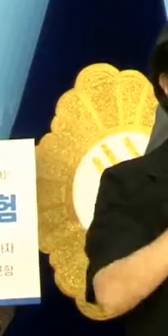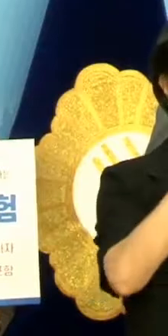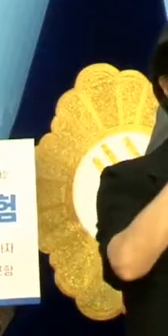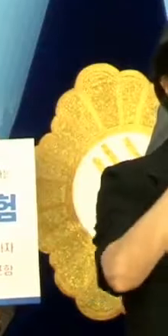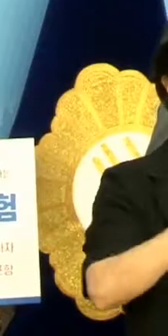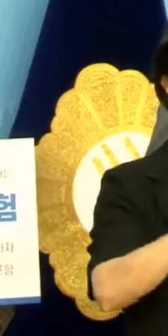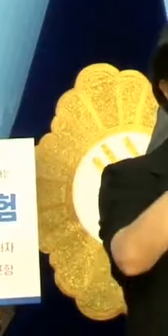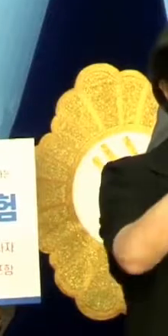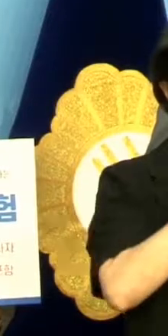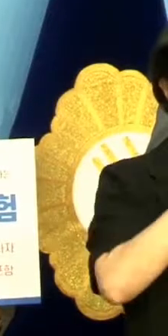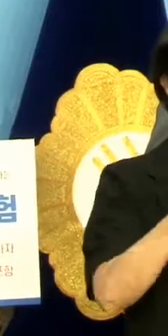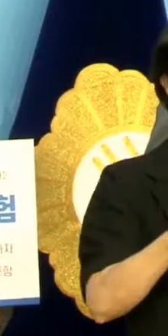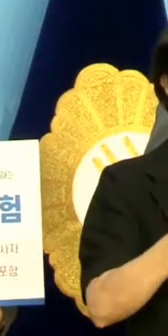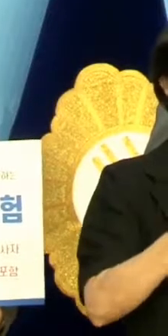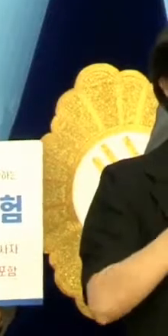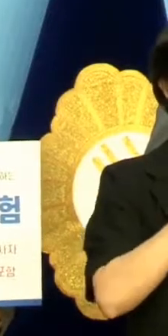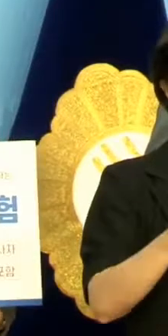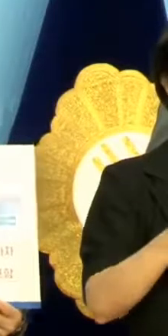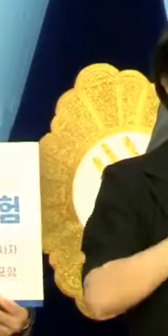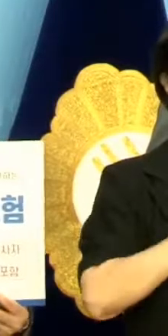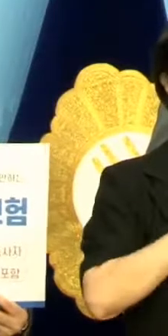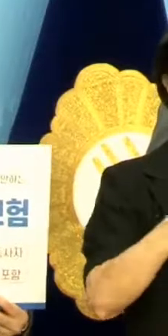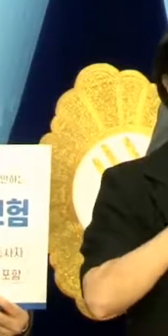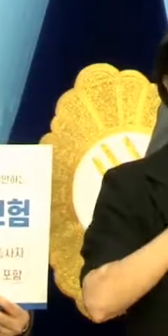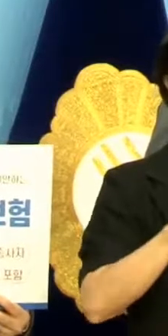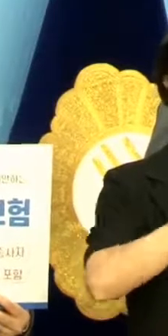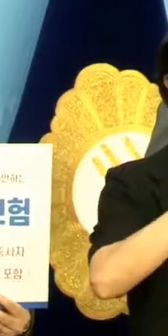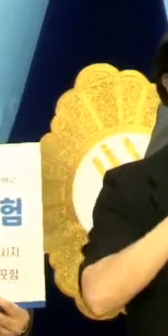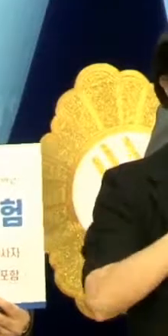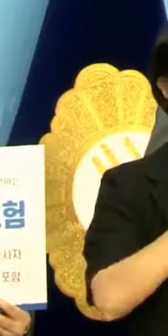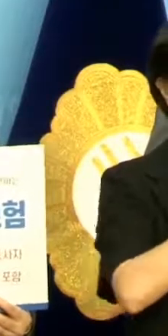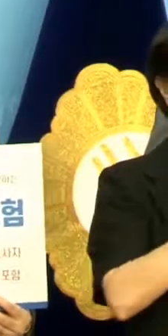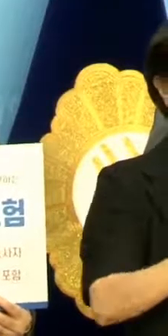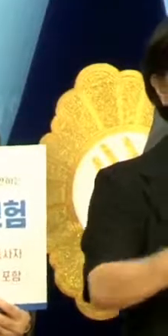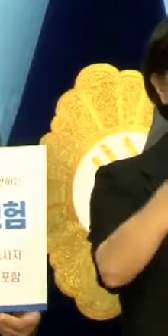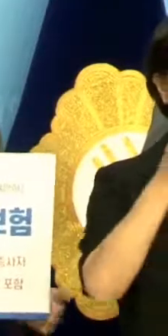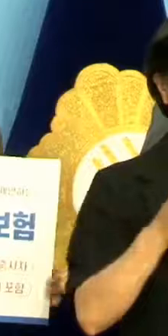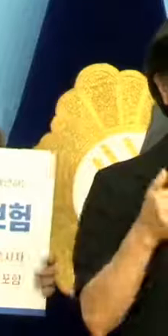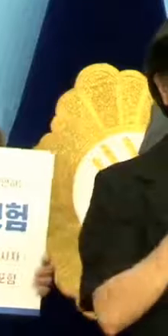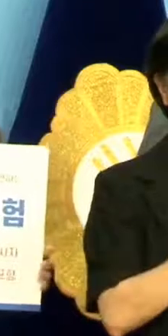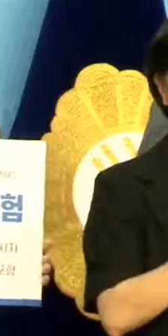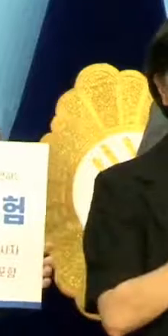가족 교육 활동과 언론인 등 다양한 당사자가 참여했습니다